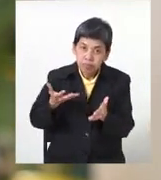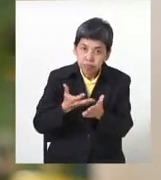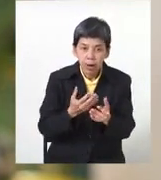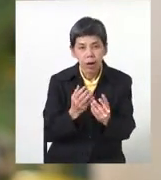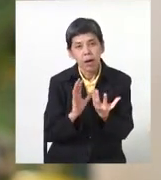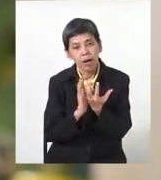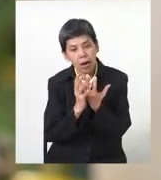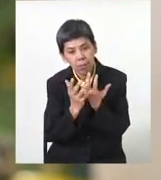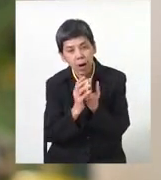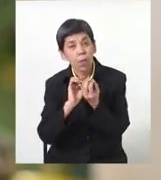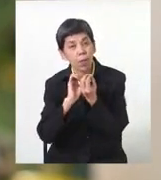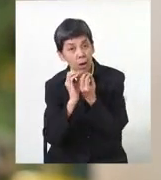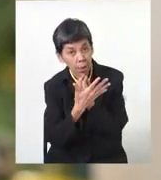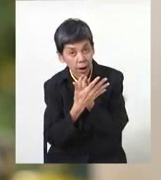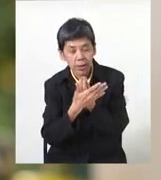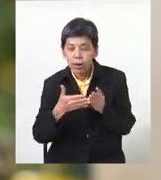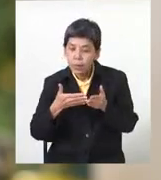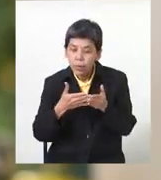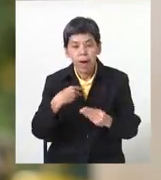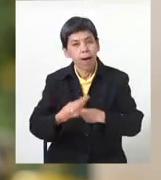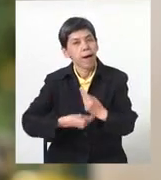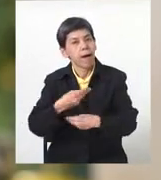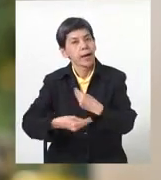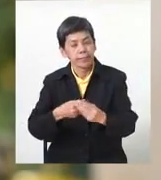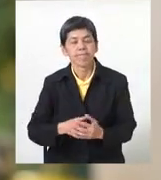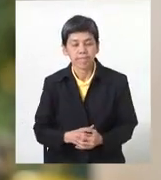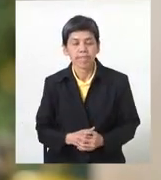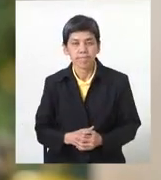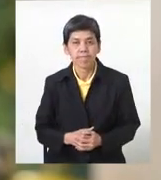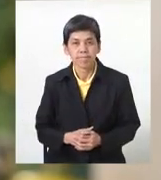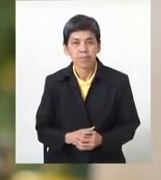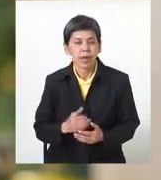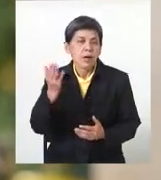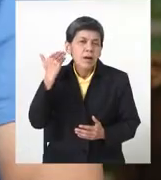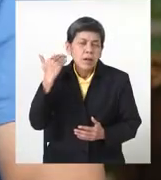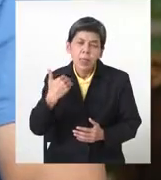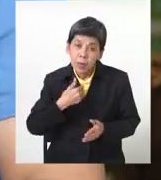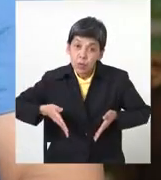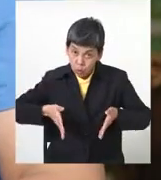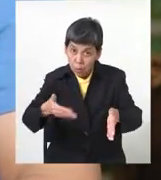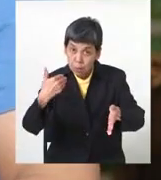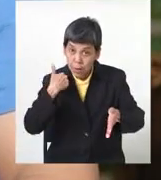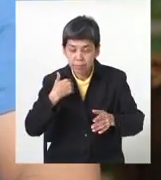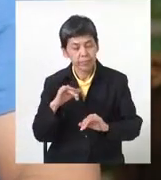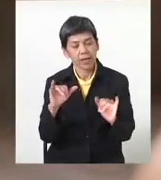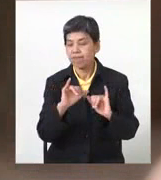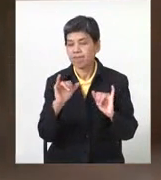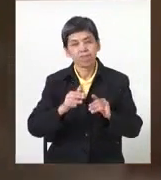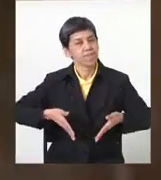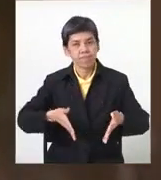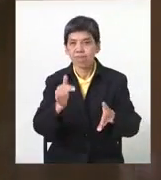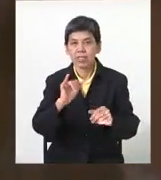ลำเรียงเอ่อพืชผักผลไม้เนี่ยครับออกสู่ตลาดกลางที่กรุงเทพฯอ๋อนะสมัยนั้นมีถนนมั้ย